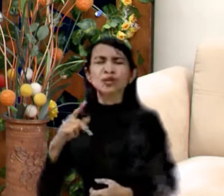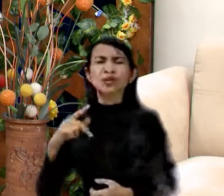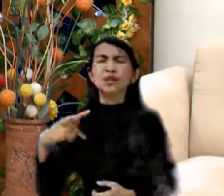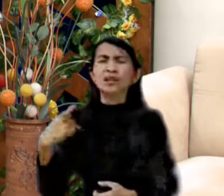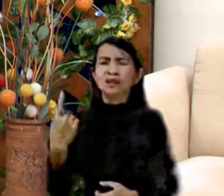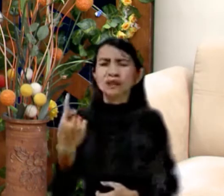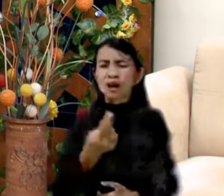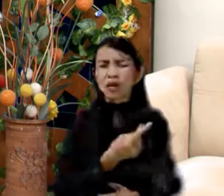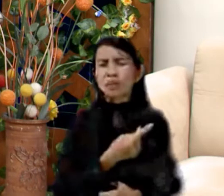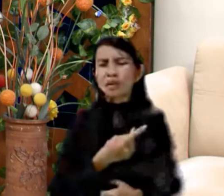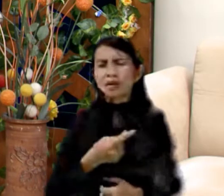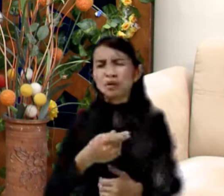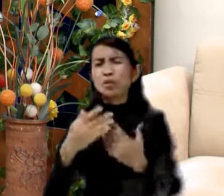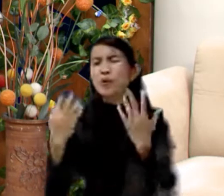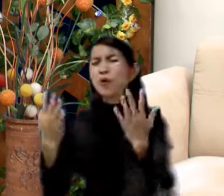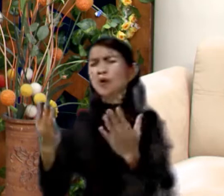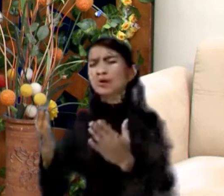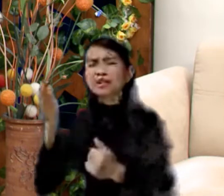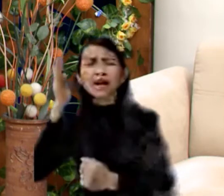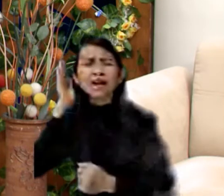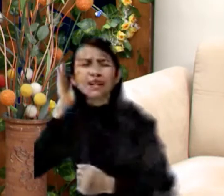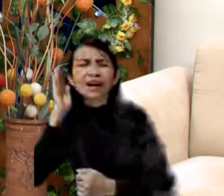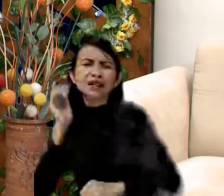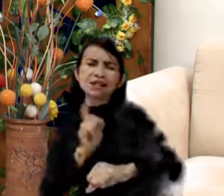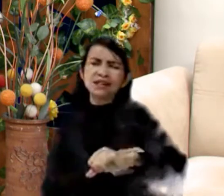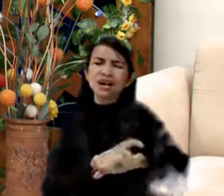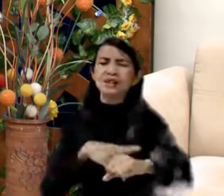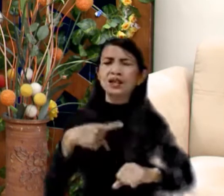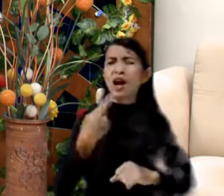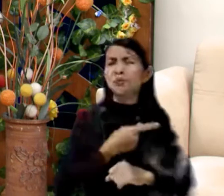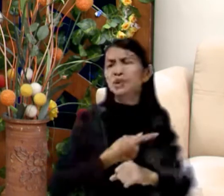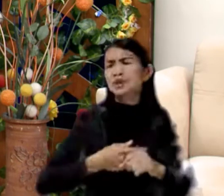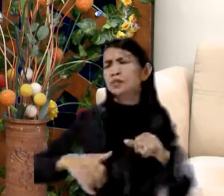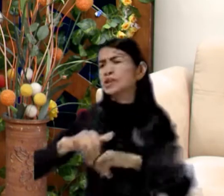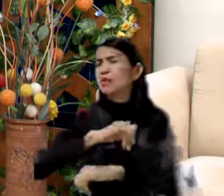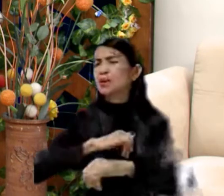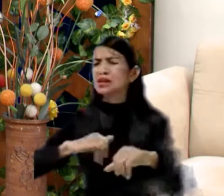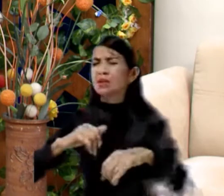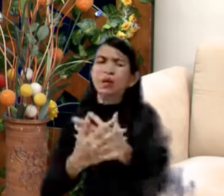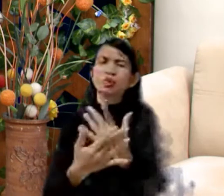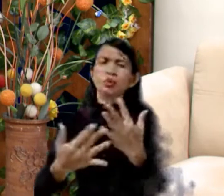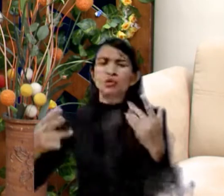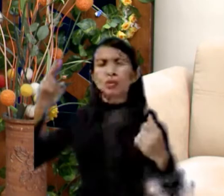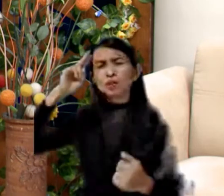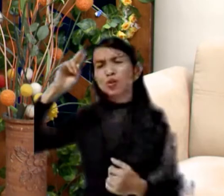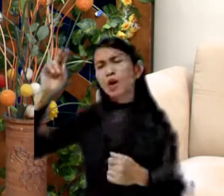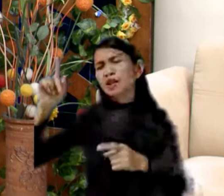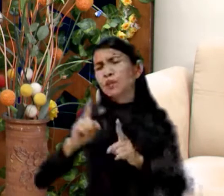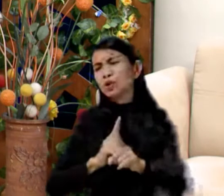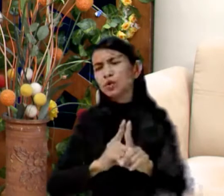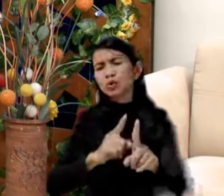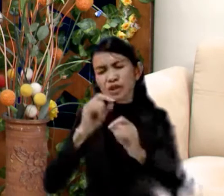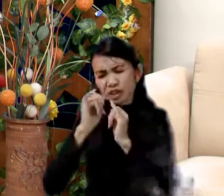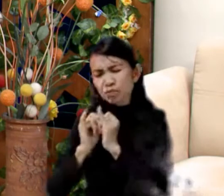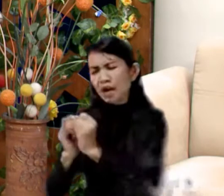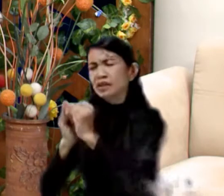dengarkanlah ketika kami bersama-sama, umat-umat Tuhan yang mengikuti kebaktian ini di tempat mereka berada pun, ketika